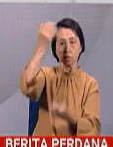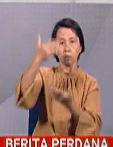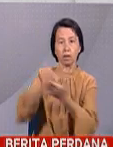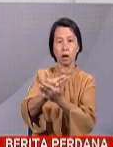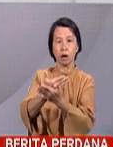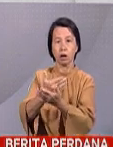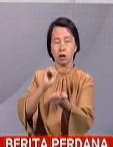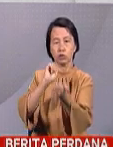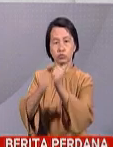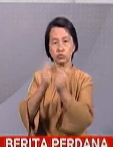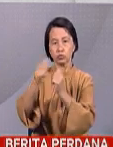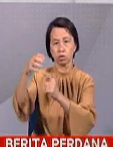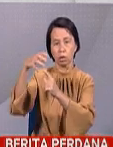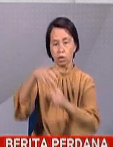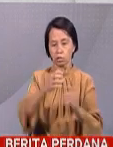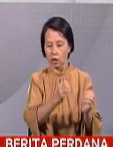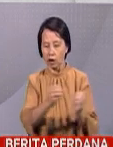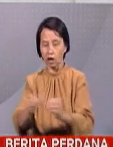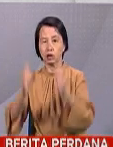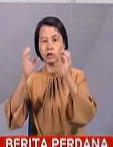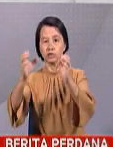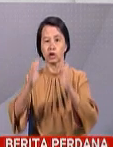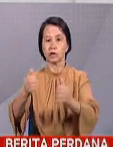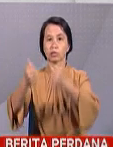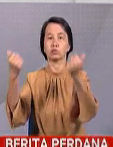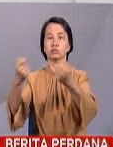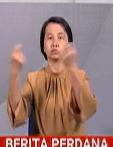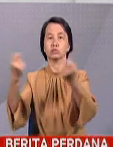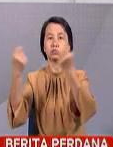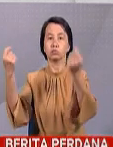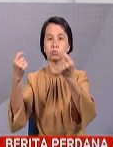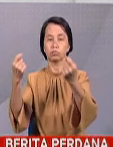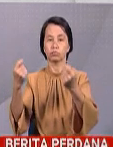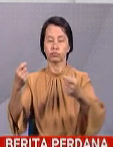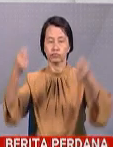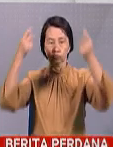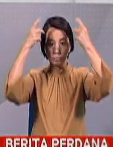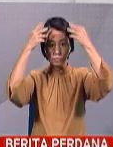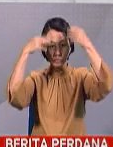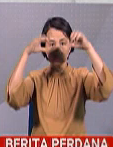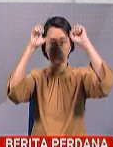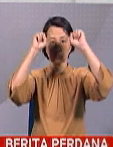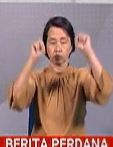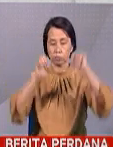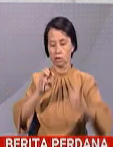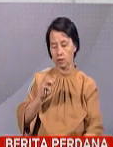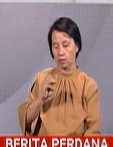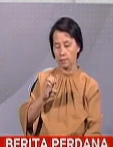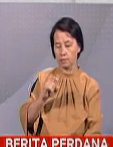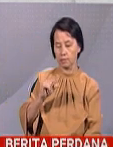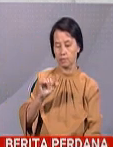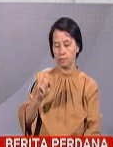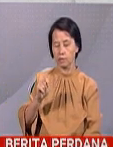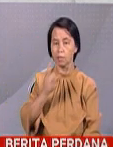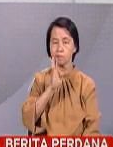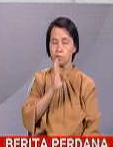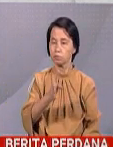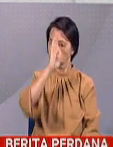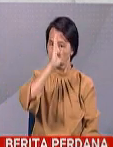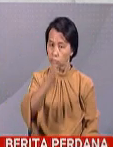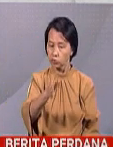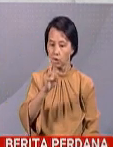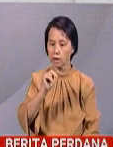agar temasar tersebut dianjurkan secara karnival presidennya Datuk Seri megat di shariman zaharuddin berkata fokus